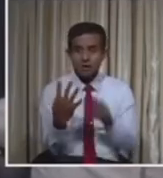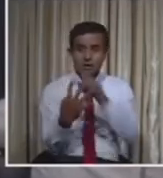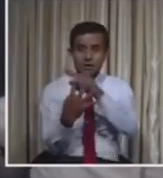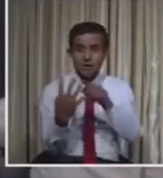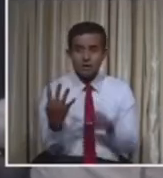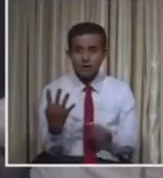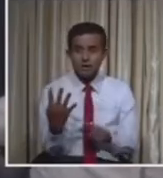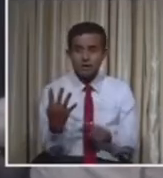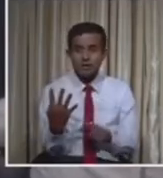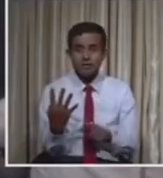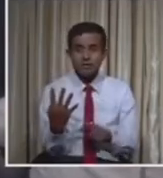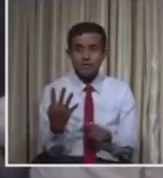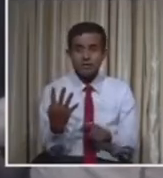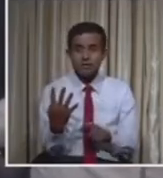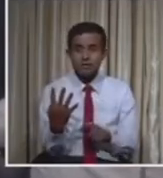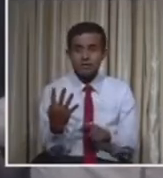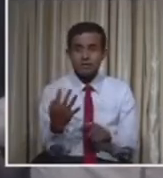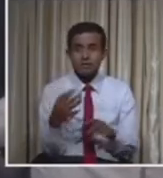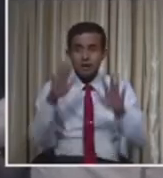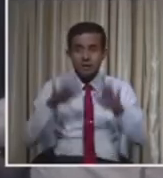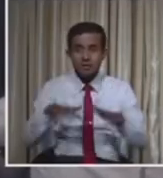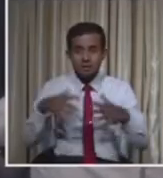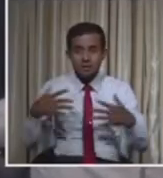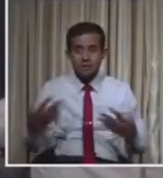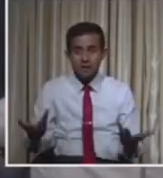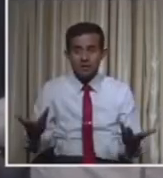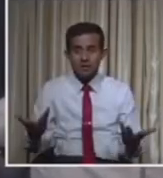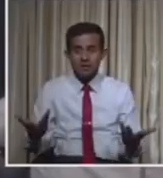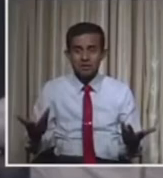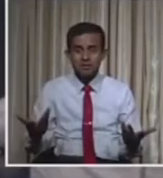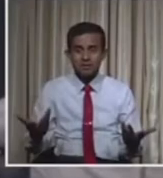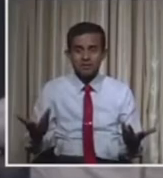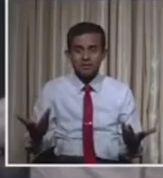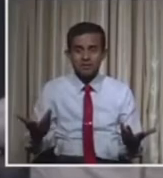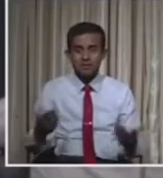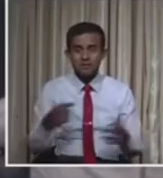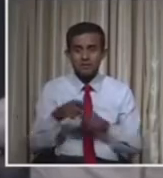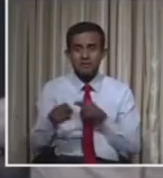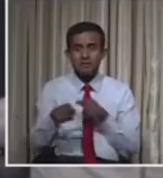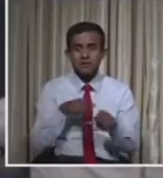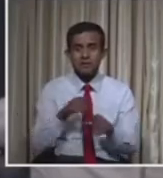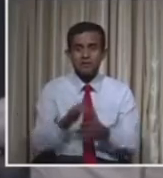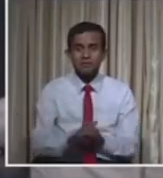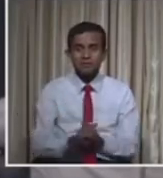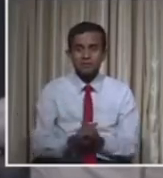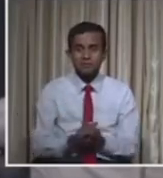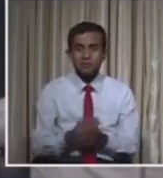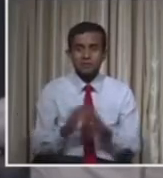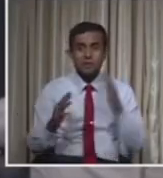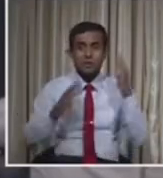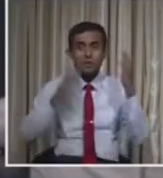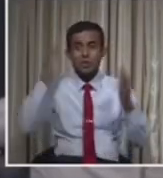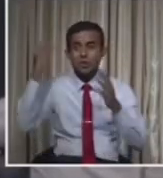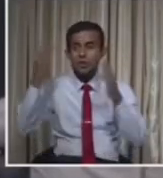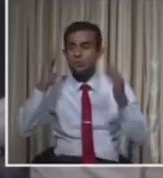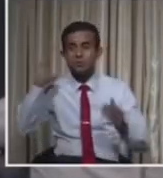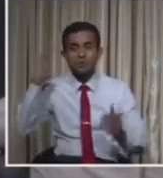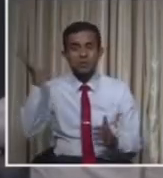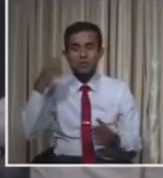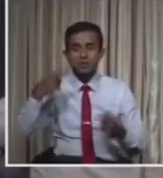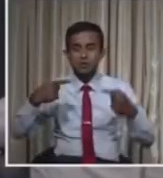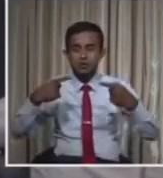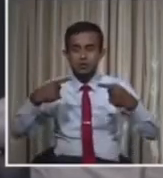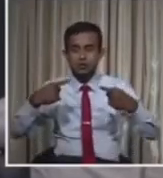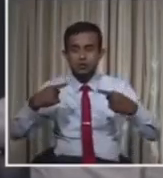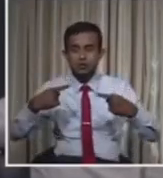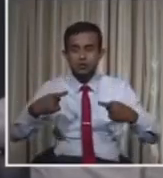හතර දෙනෙකුට අවසන් කරන්න බැරි වෙච්ච එවැගේම ජාත්‍යන්තරයේ කවදාකවත් යුදමය